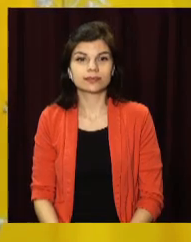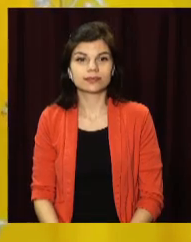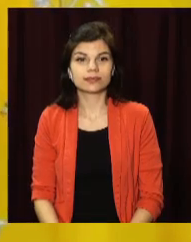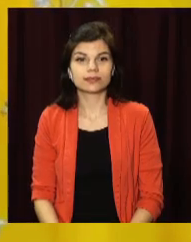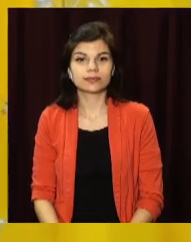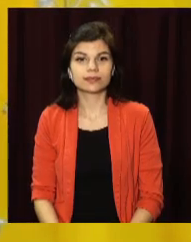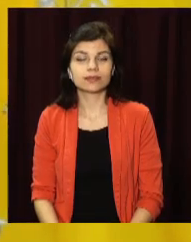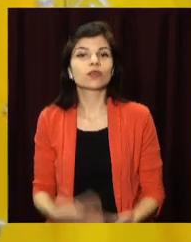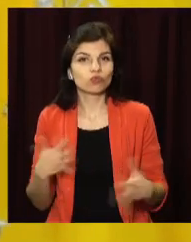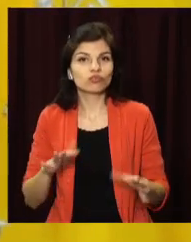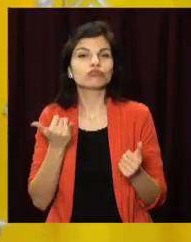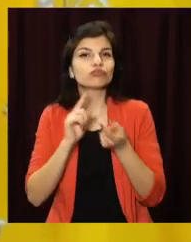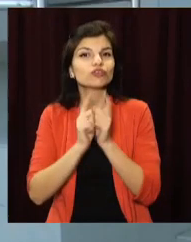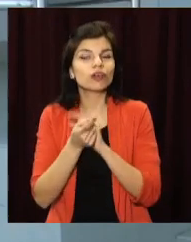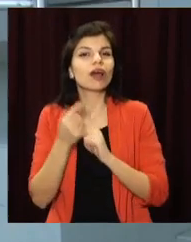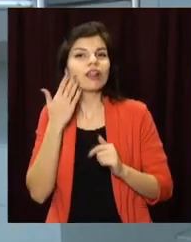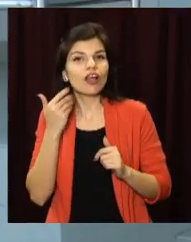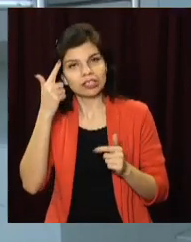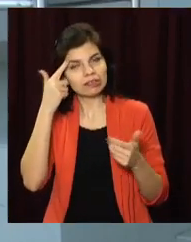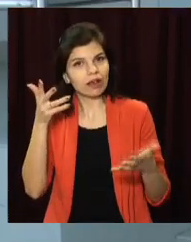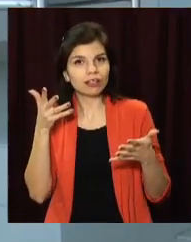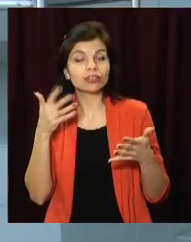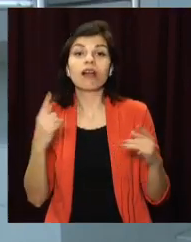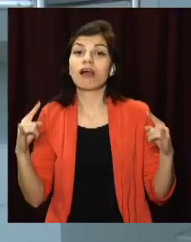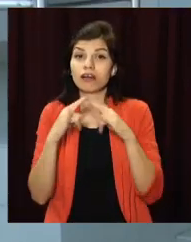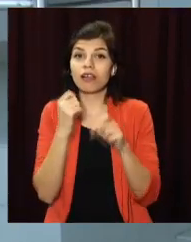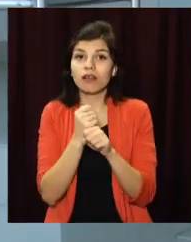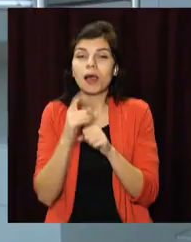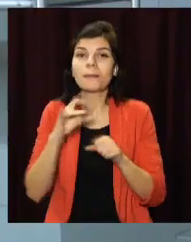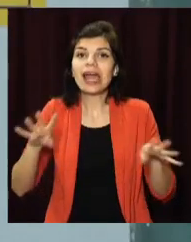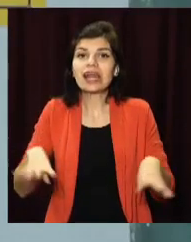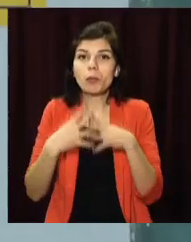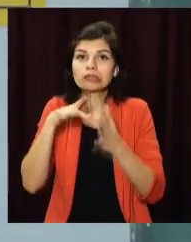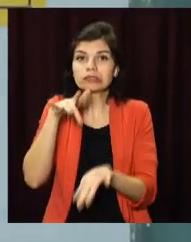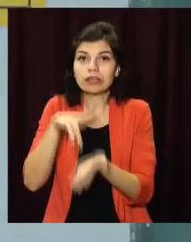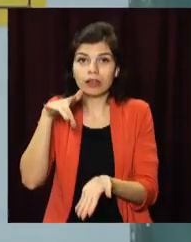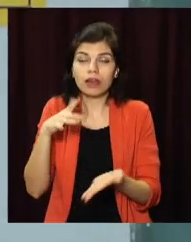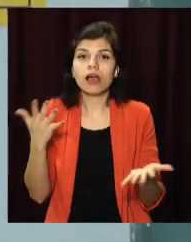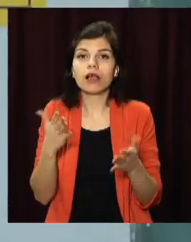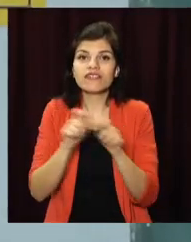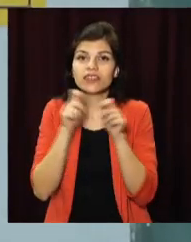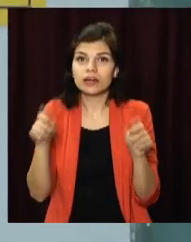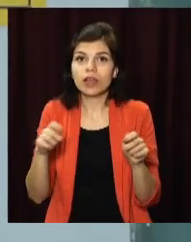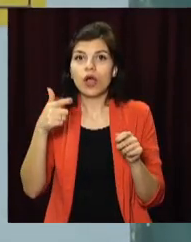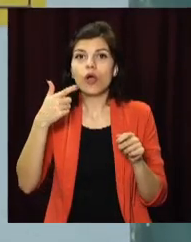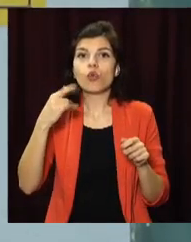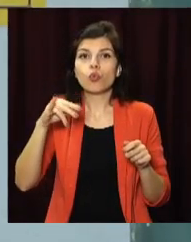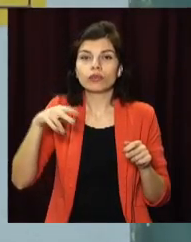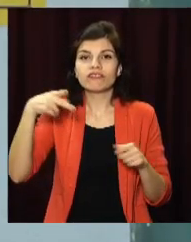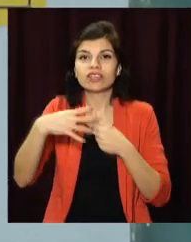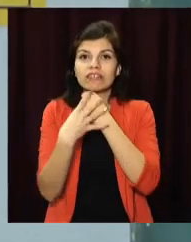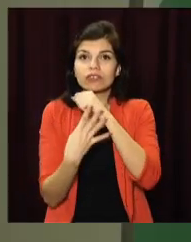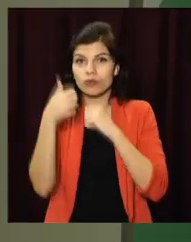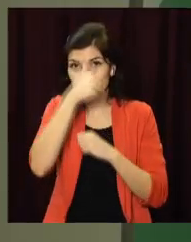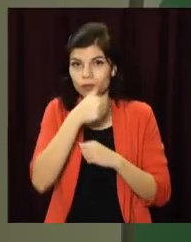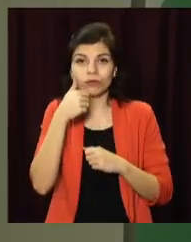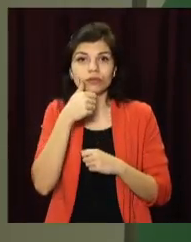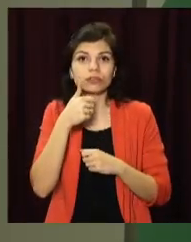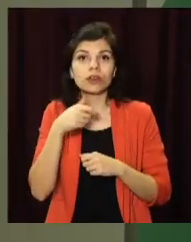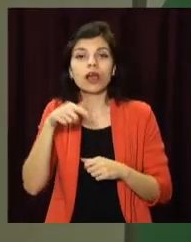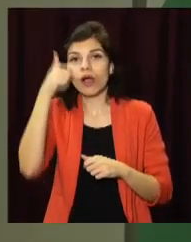стало легче, стало понимати. Храм працює при реабілітаційному центрі, який відкрито у грудні 2019 року. За